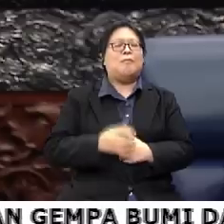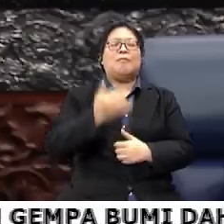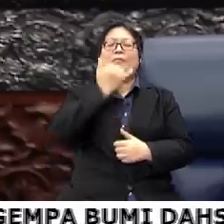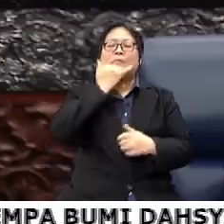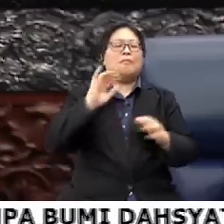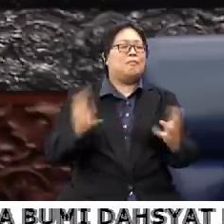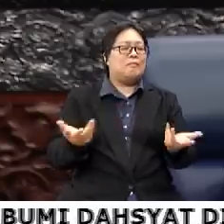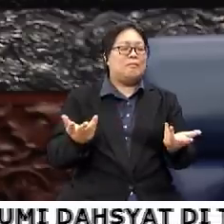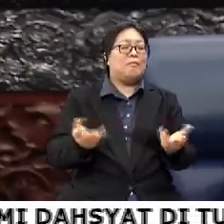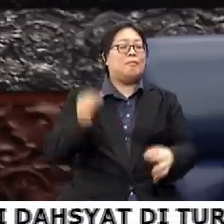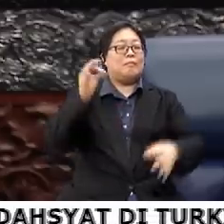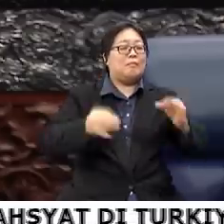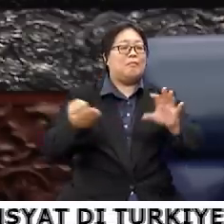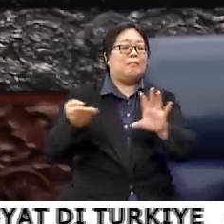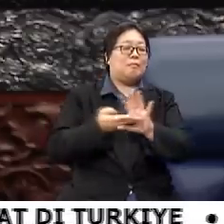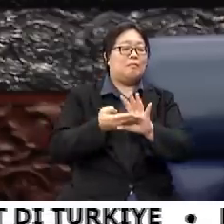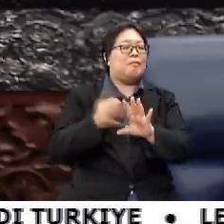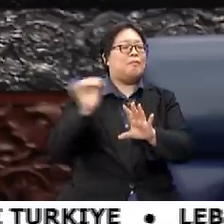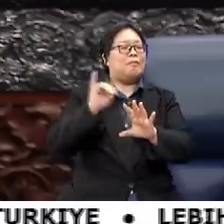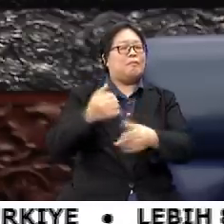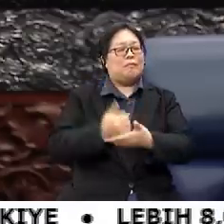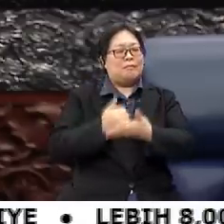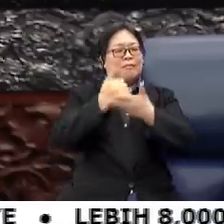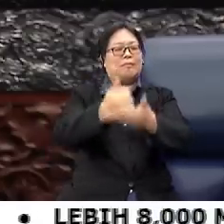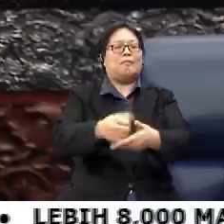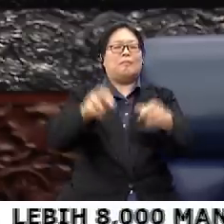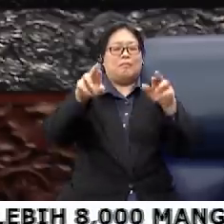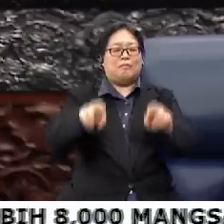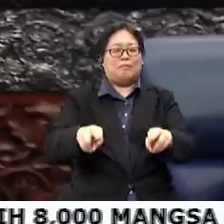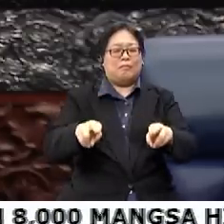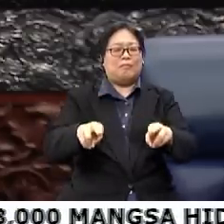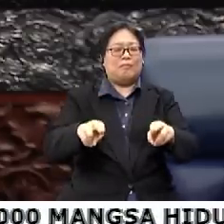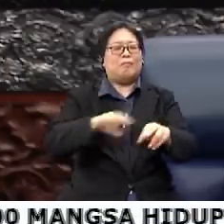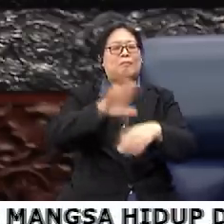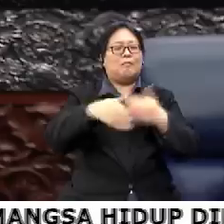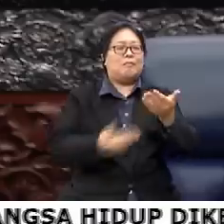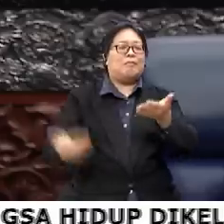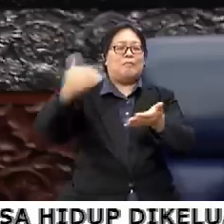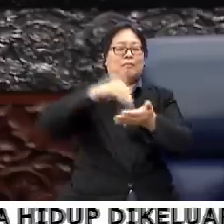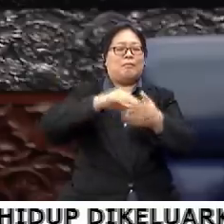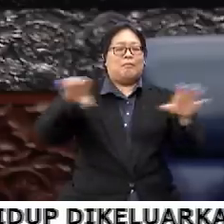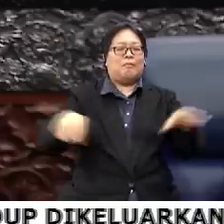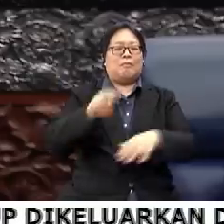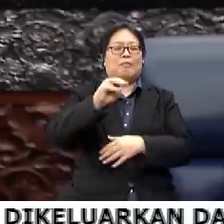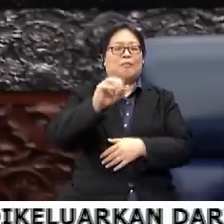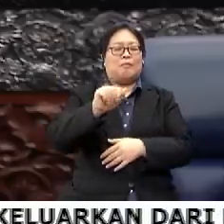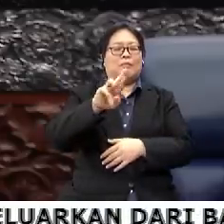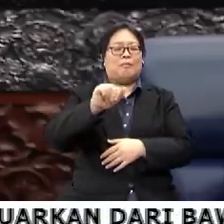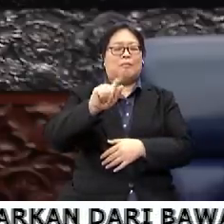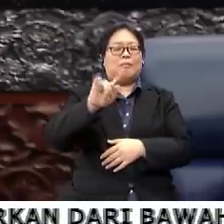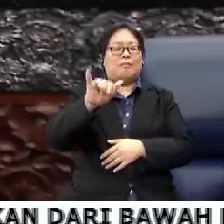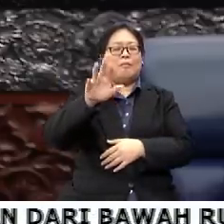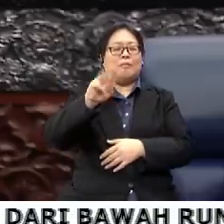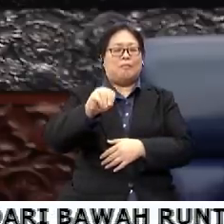salahnya jika bank sekali lagi turut membantu rakyat dengan melaksanakan semula moratorium bayaran balik